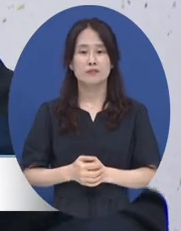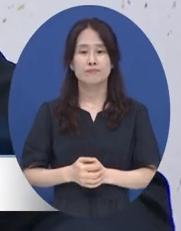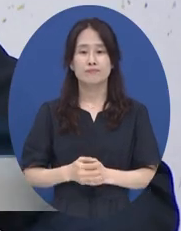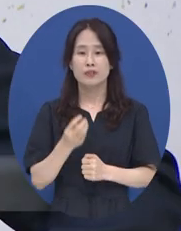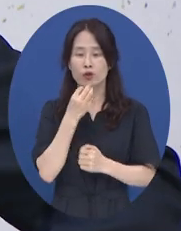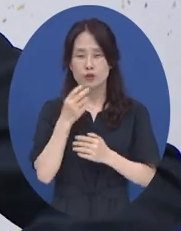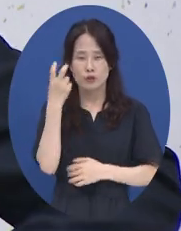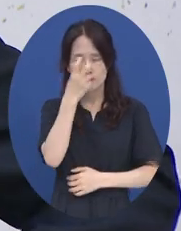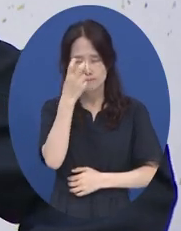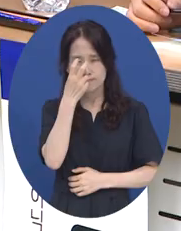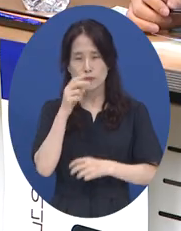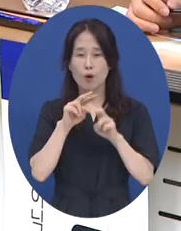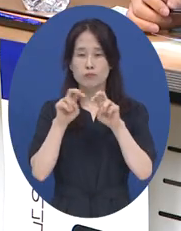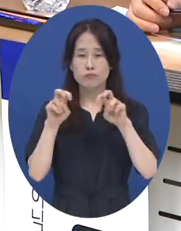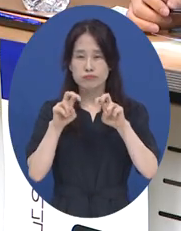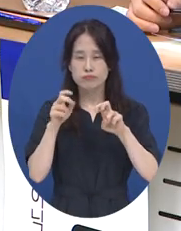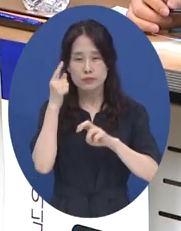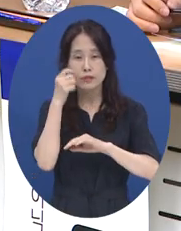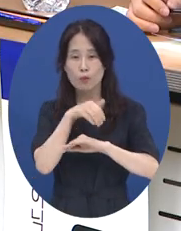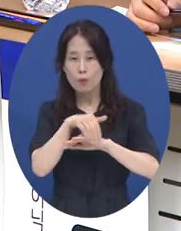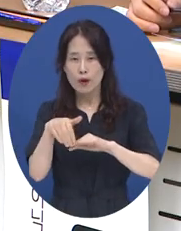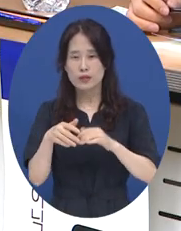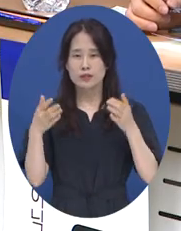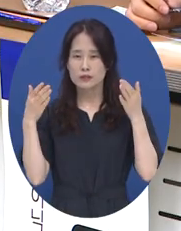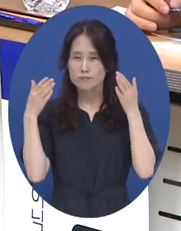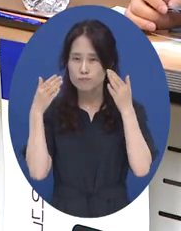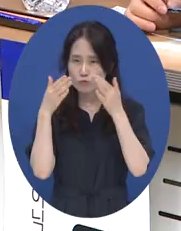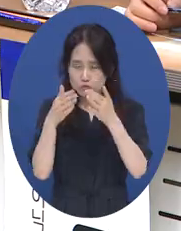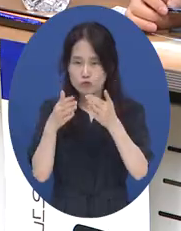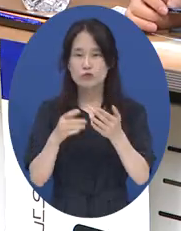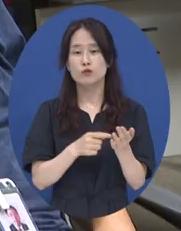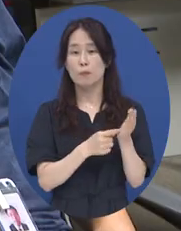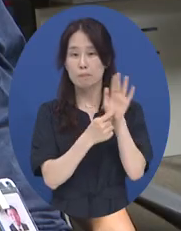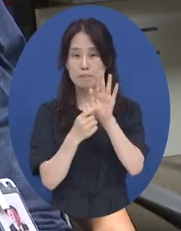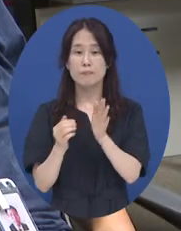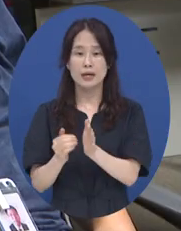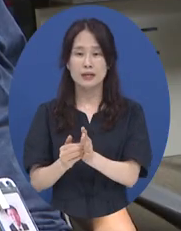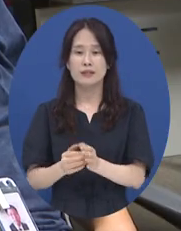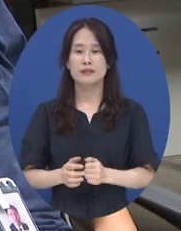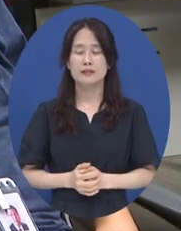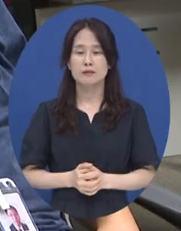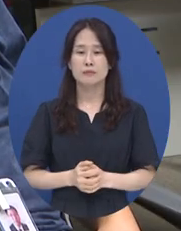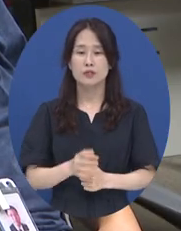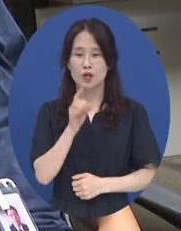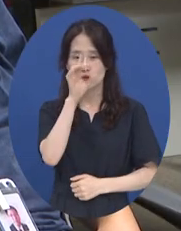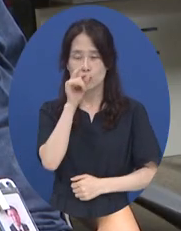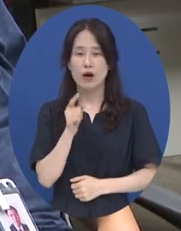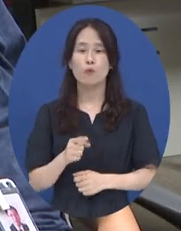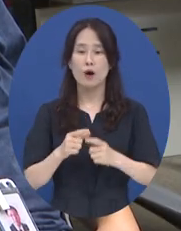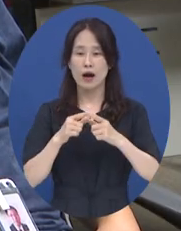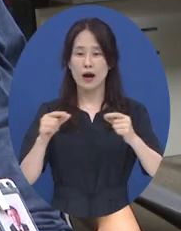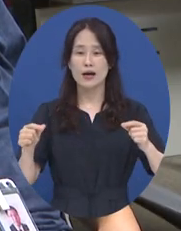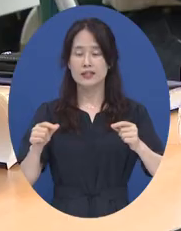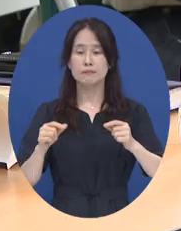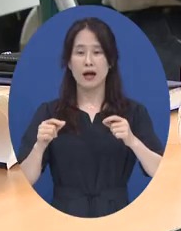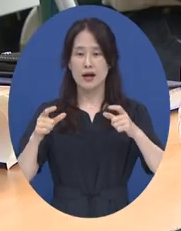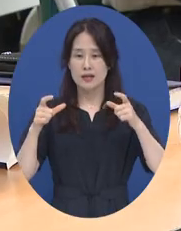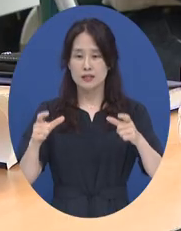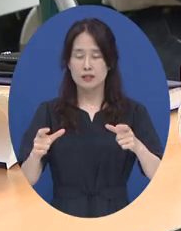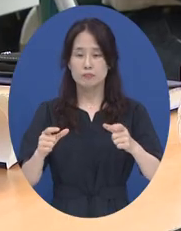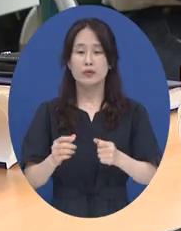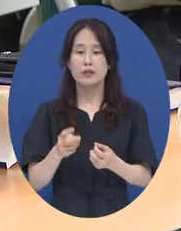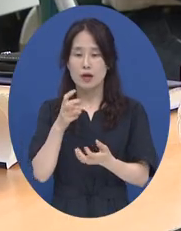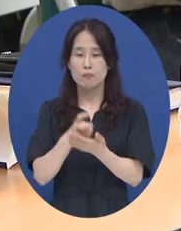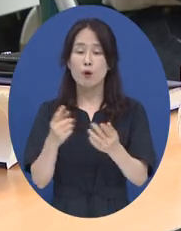경기도가 조사하고 분석했던 전략이 집중적으로 다뤄졌습니다. 중앙과 지방 정부의 규제 개선이